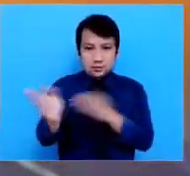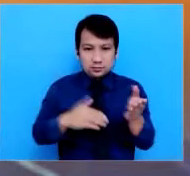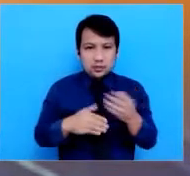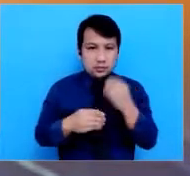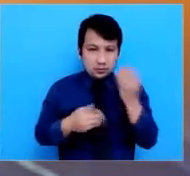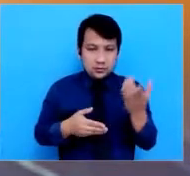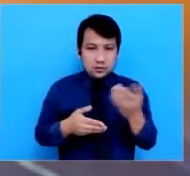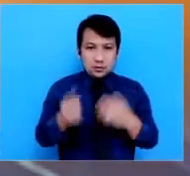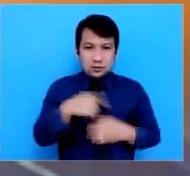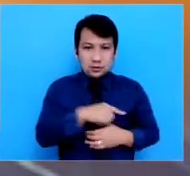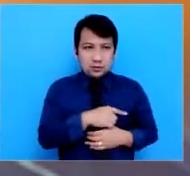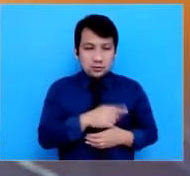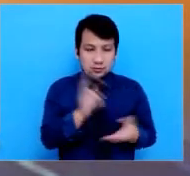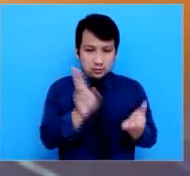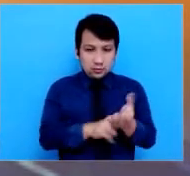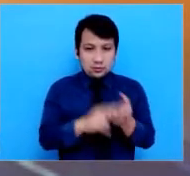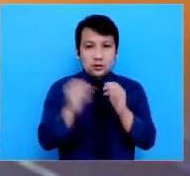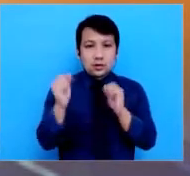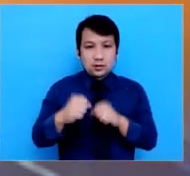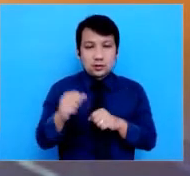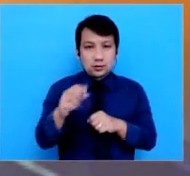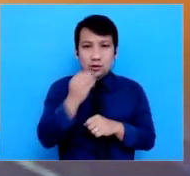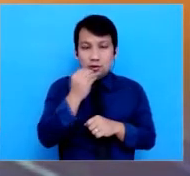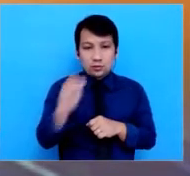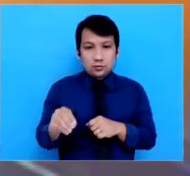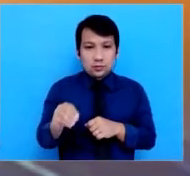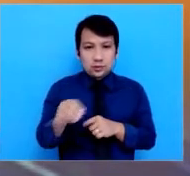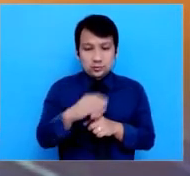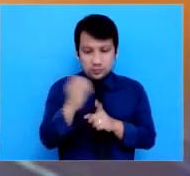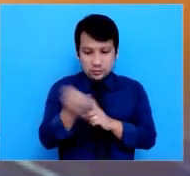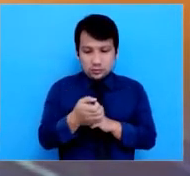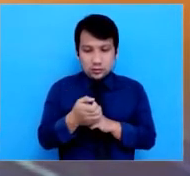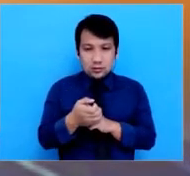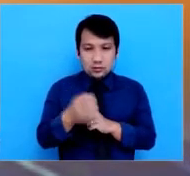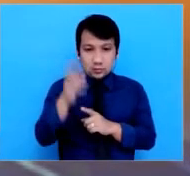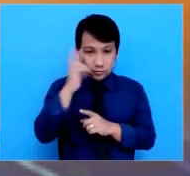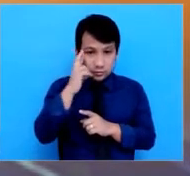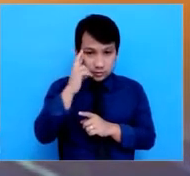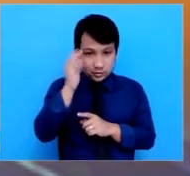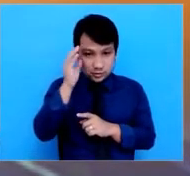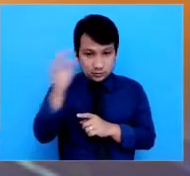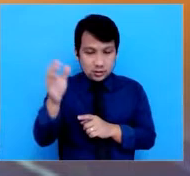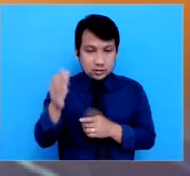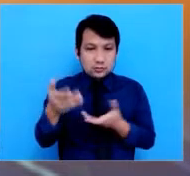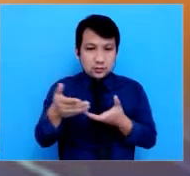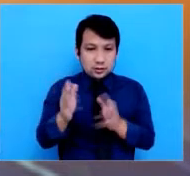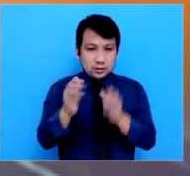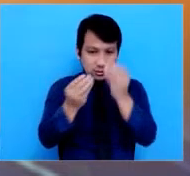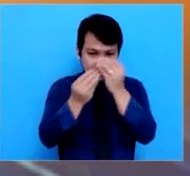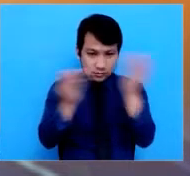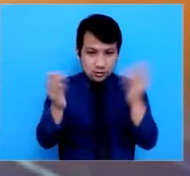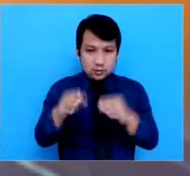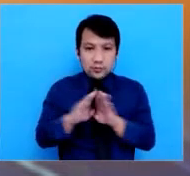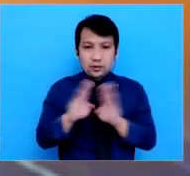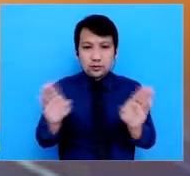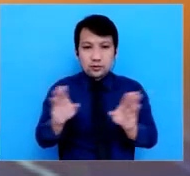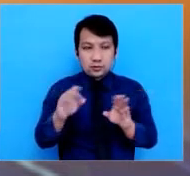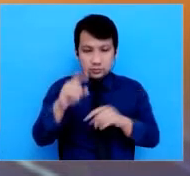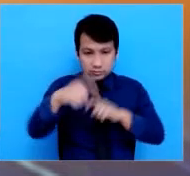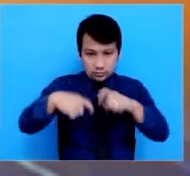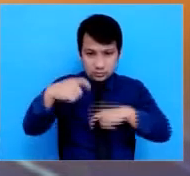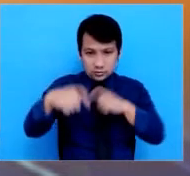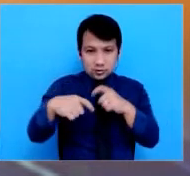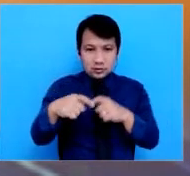ng pinirmahang administrative order ni Environment Secretary Roy Simatu, papayagan na ulit ang open pit mining ng